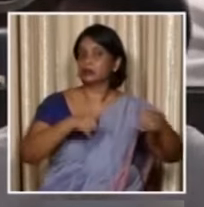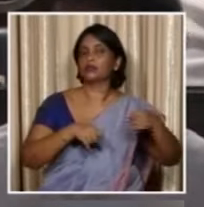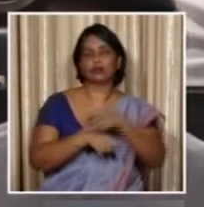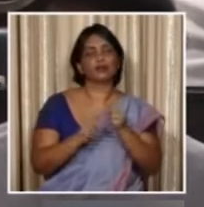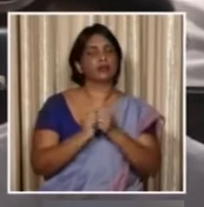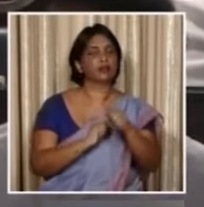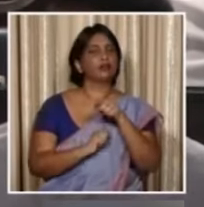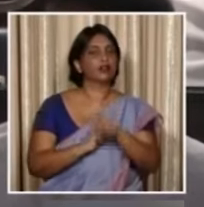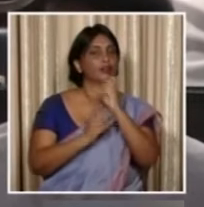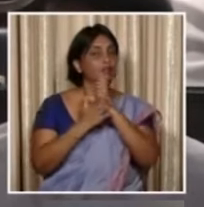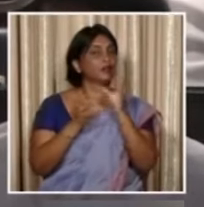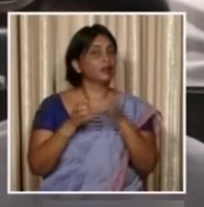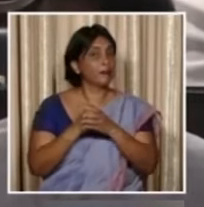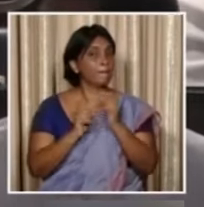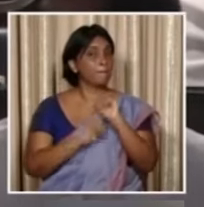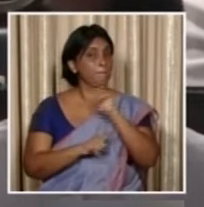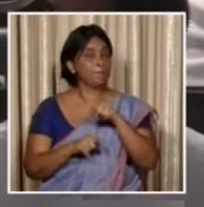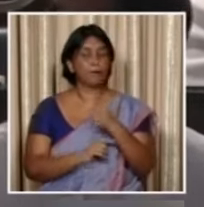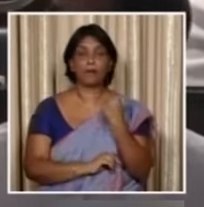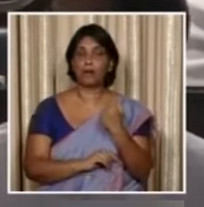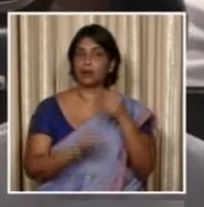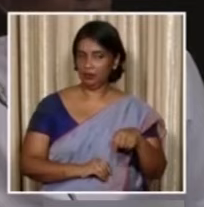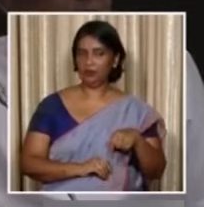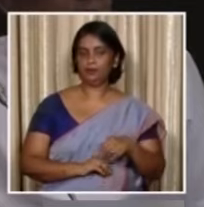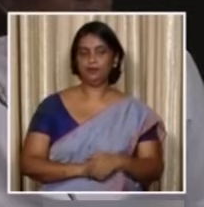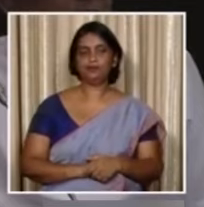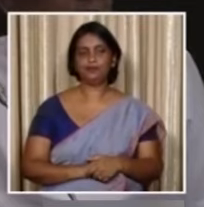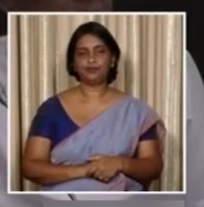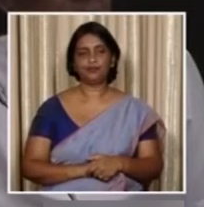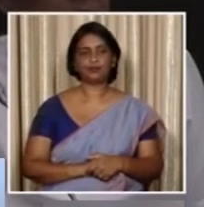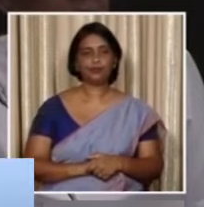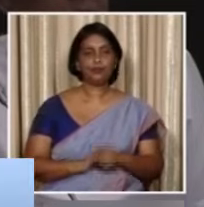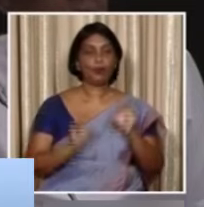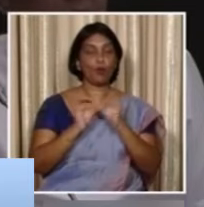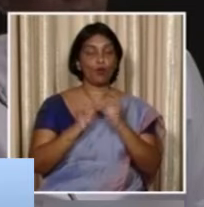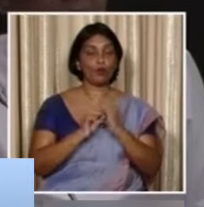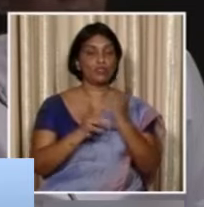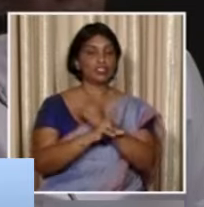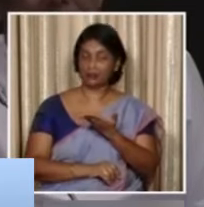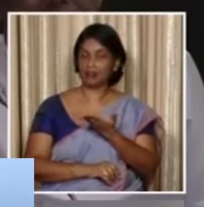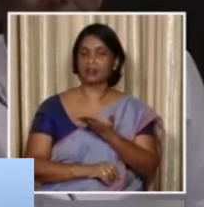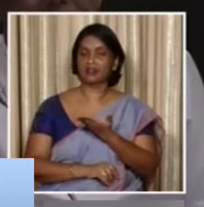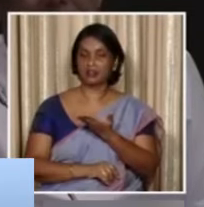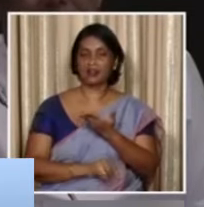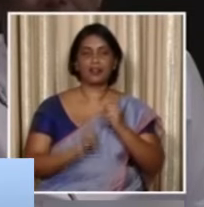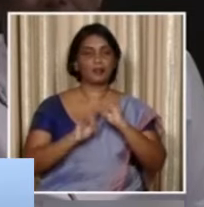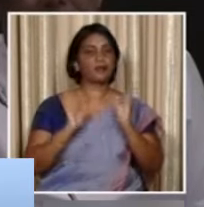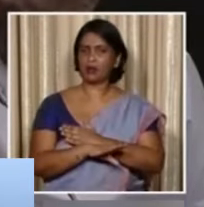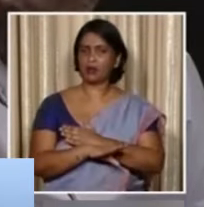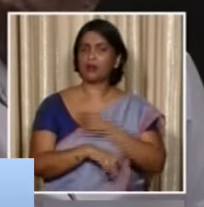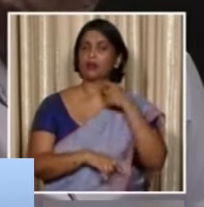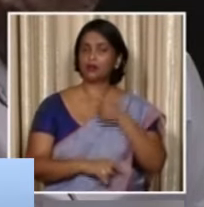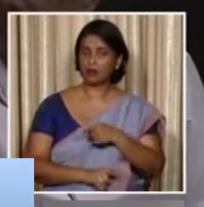කරන්නේ. හැබැයි විවස්ථාදායකයේ බලපරාක්‍රමය ඒ තුන නියෝජනය වෙනවා. බොරළුගොඩ සිංහයන්ගේ පුත්‍රරත්නය අපේ